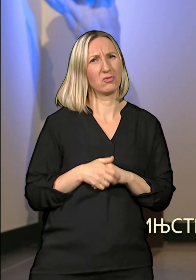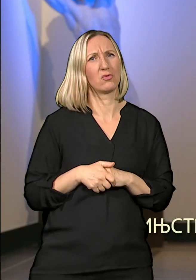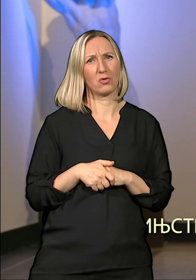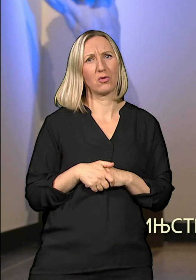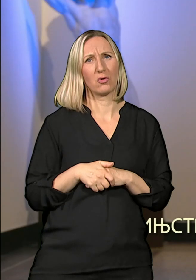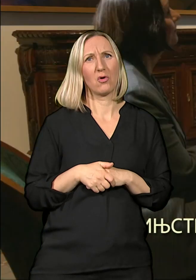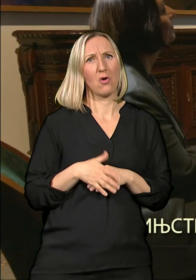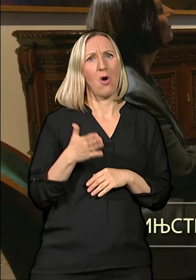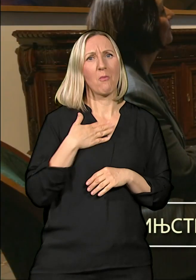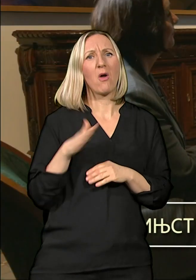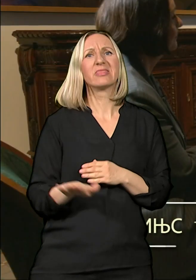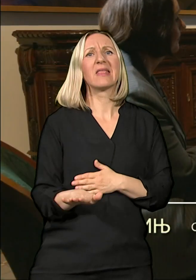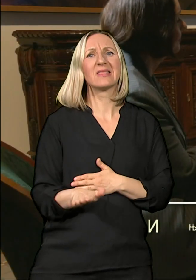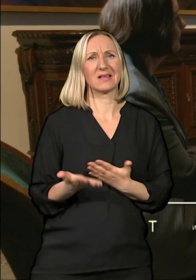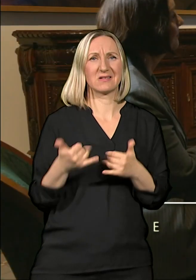razvedeni roditelji,